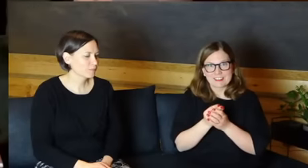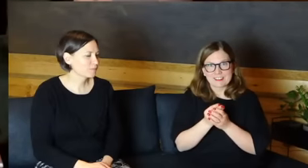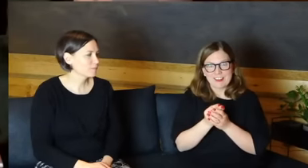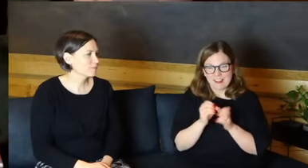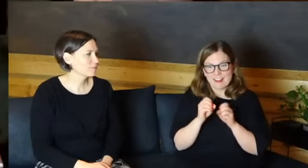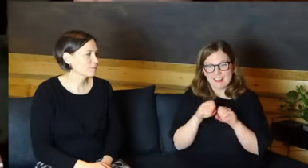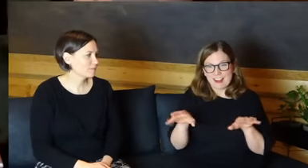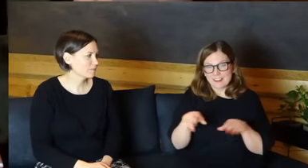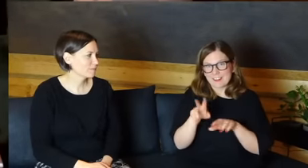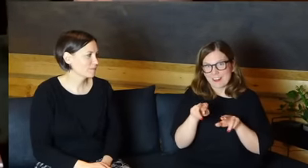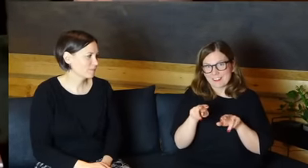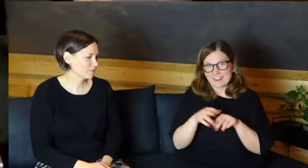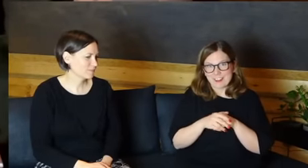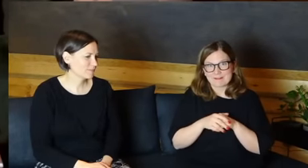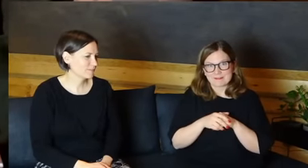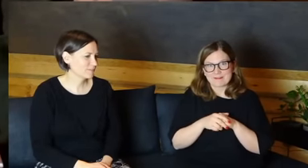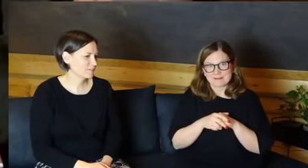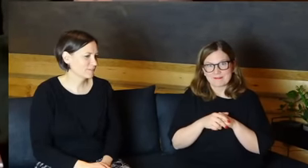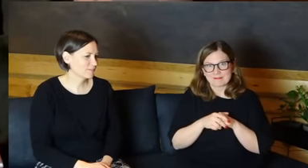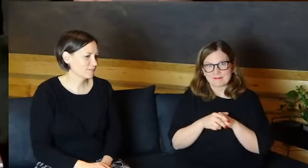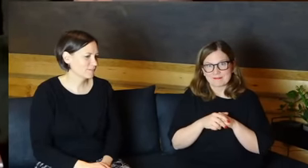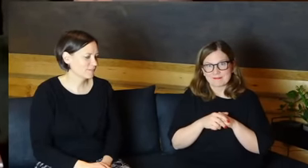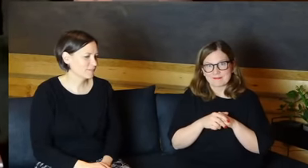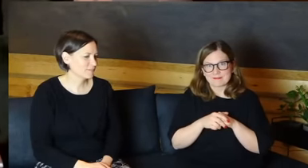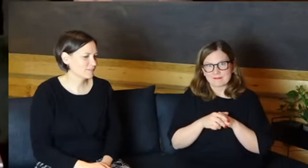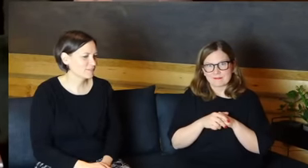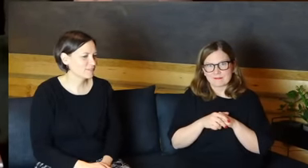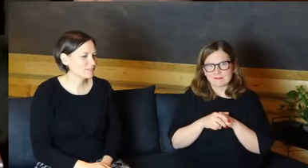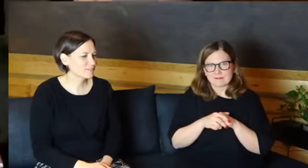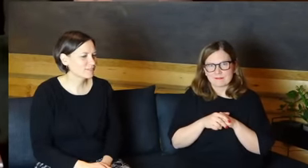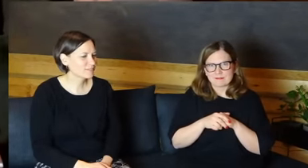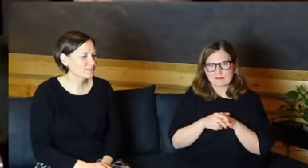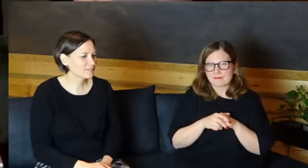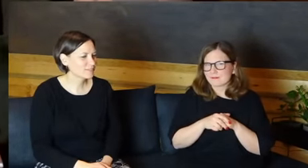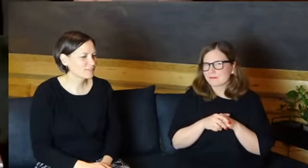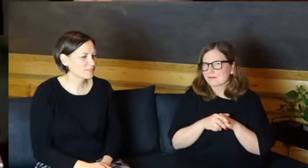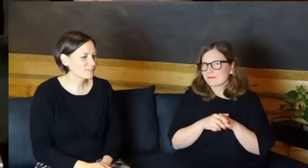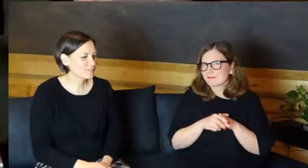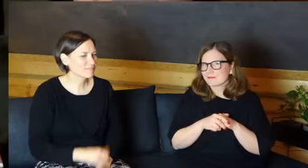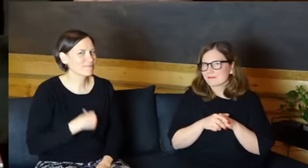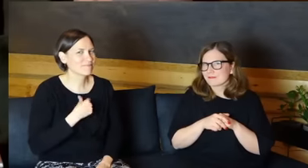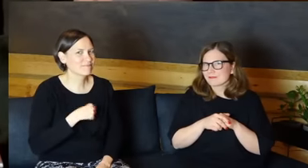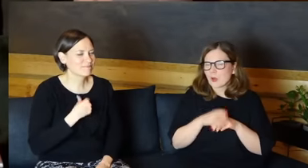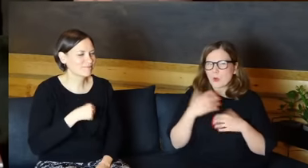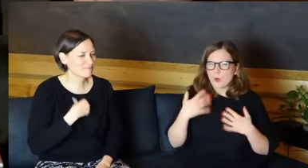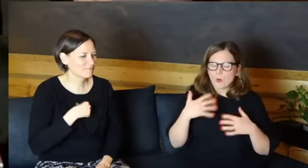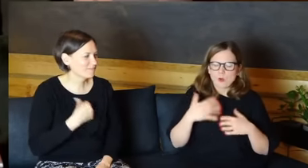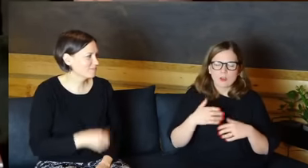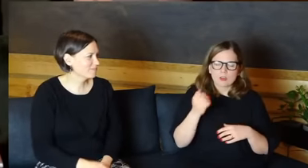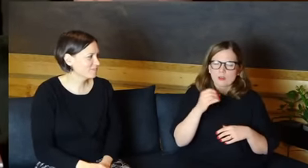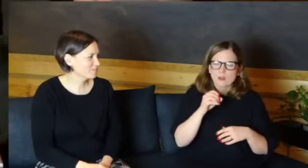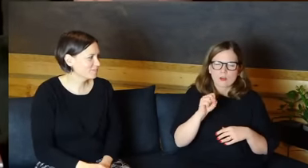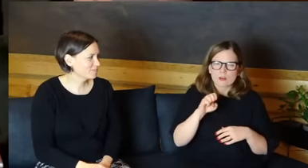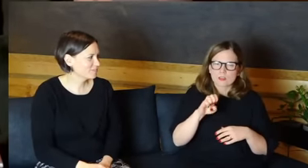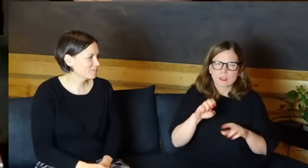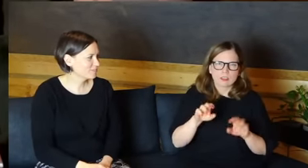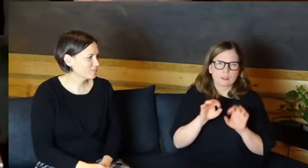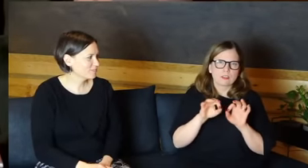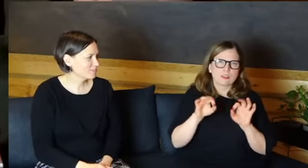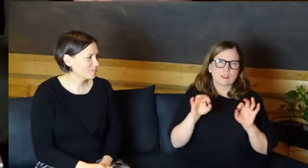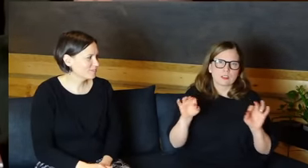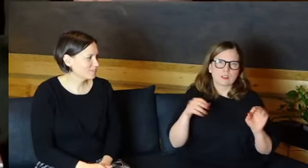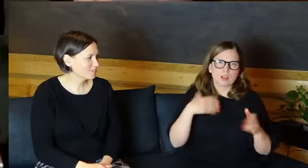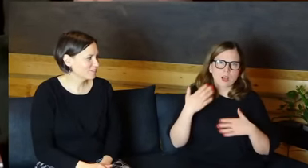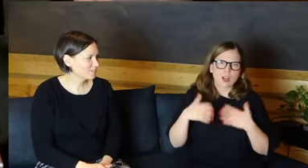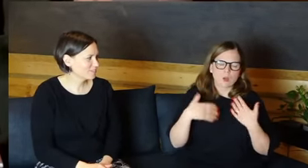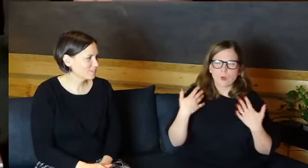perustava jouluiltaa. Onko Pop? Ja poika lauloi siellä niin isosti, että niin hyvin lauloi, että siinähän oltiin